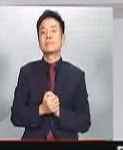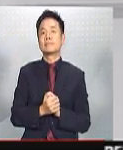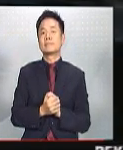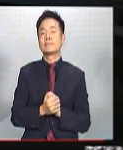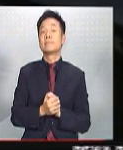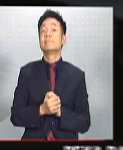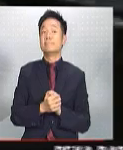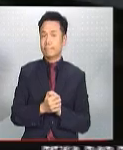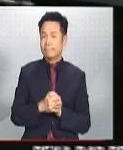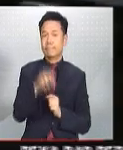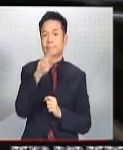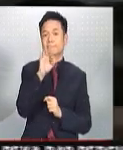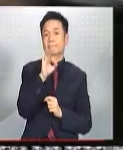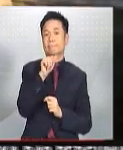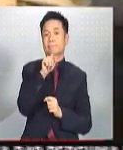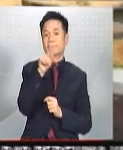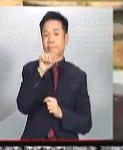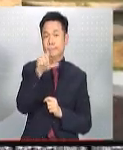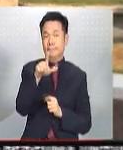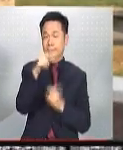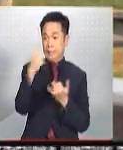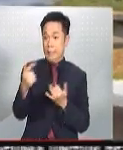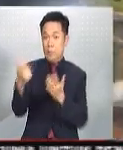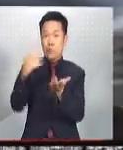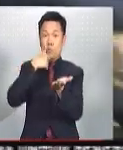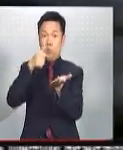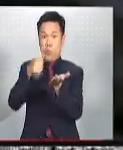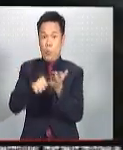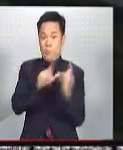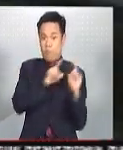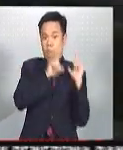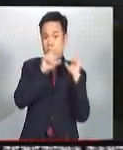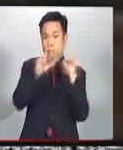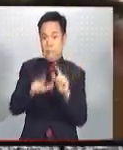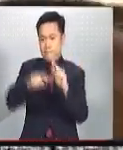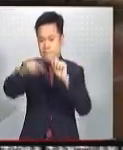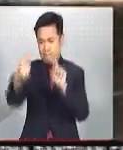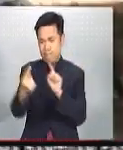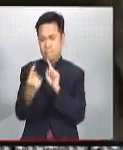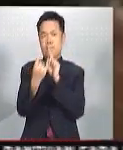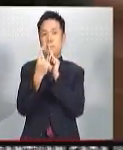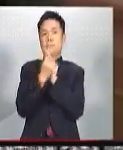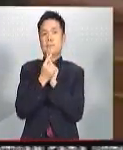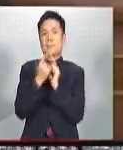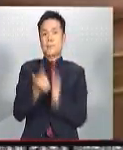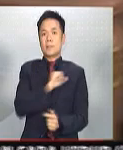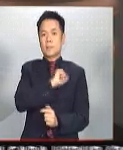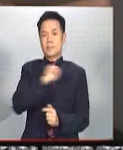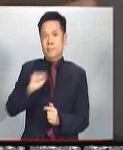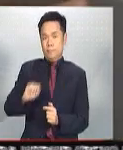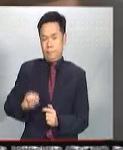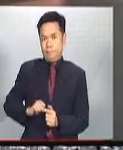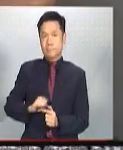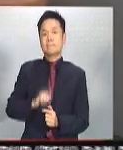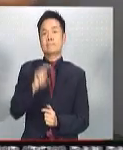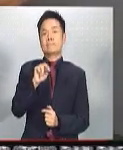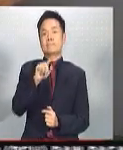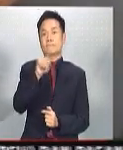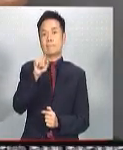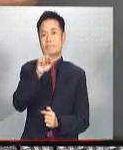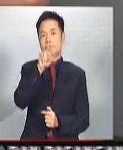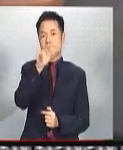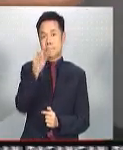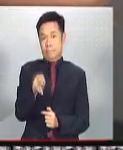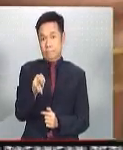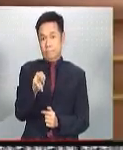Faizal memaklumkan beliau mempersembah surat peletakan jawatannya sebagai Menteri Besar kepada Sultan Nazrin. Dengan peletakan jawatan